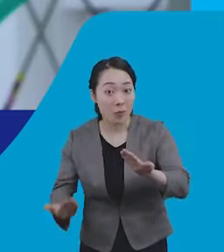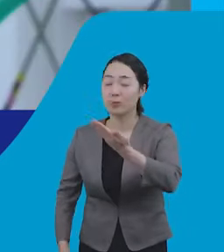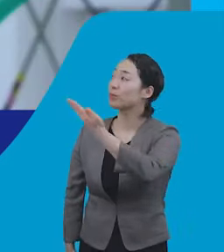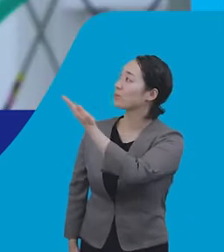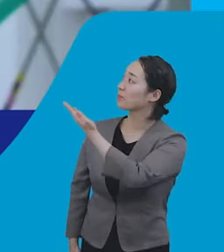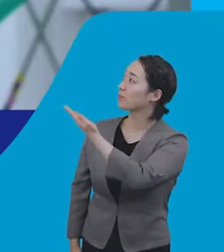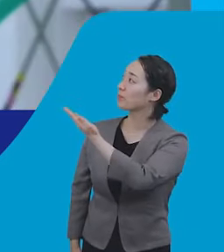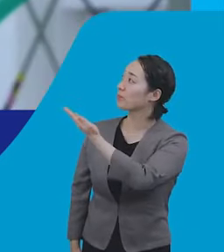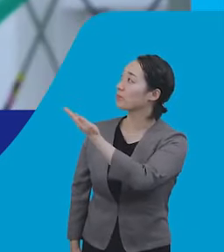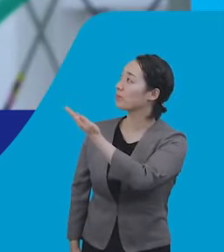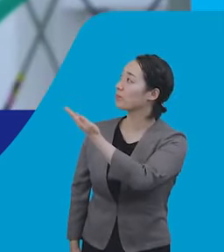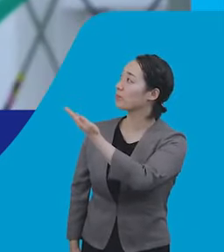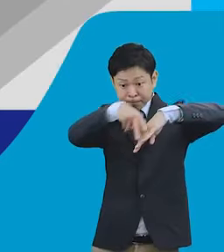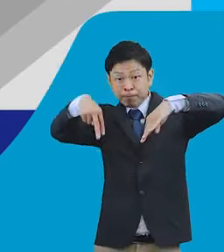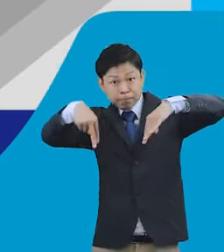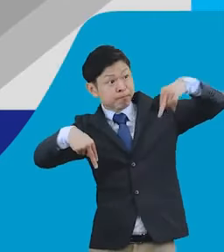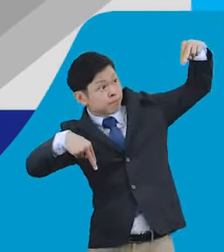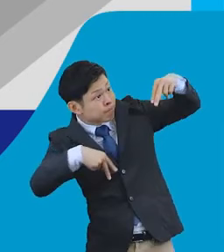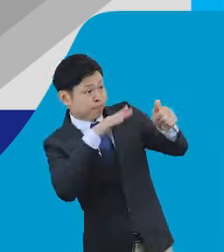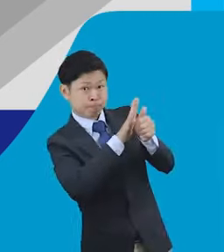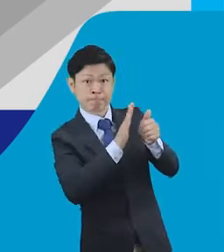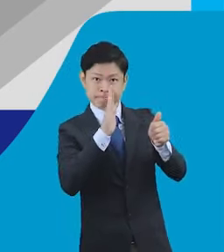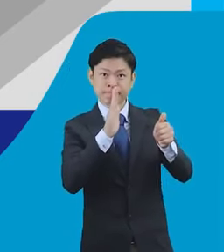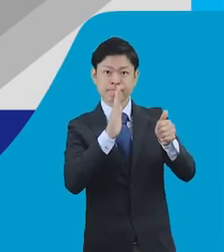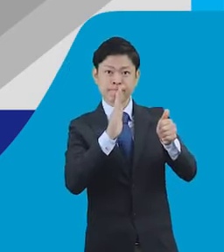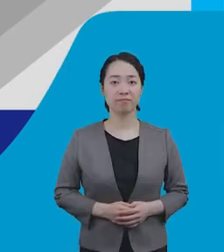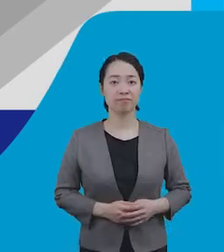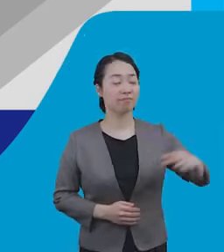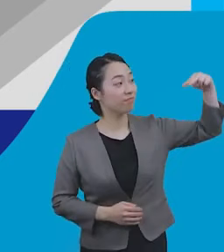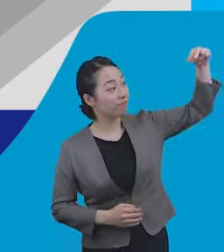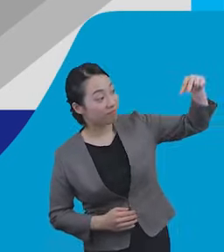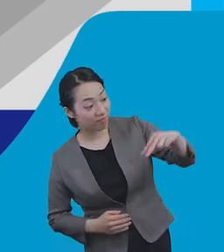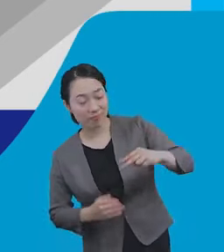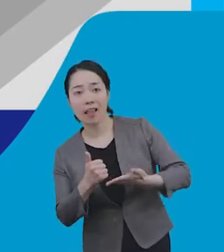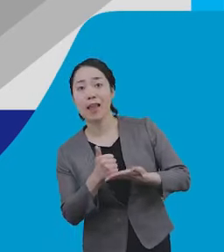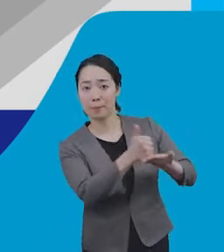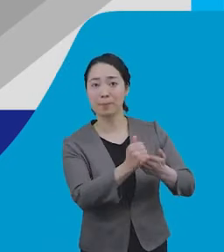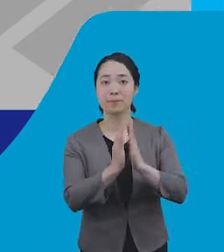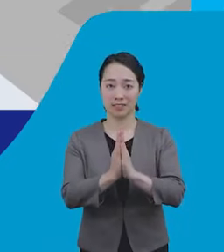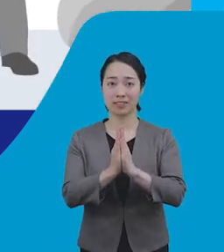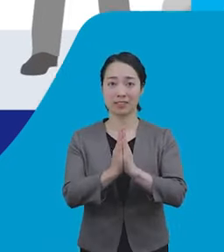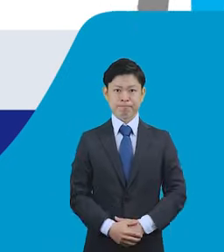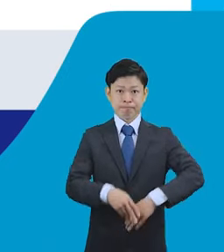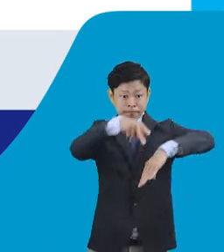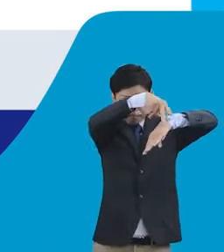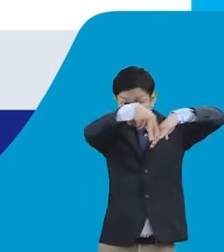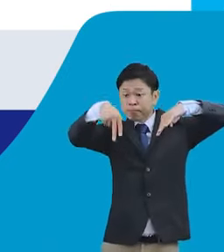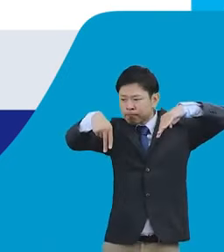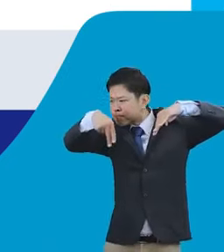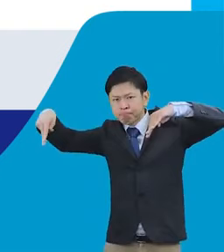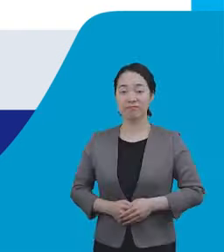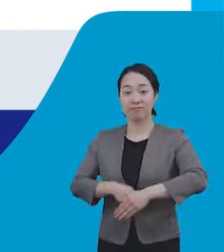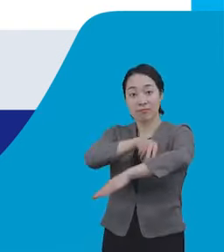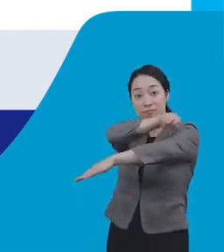out, sit up straight and slide down. スライド下での援助をお願いします。 Assist other passengers after sliding down. すぐに飛行機